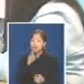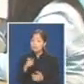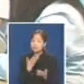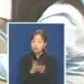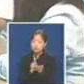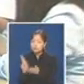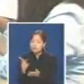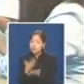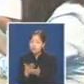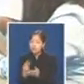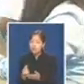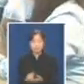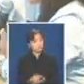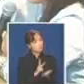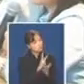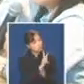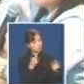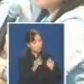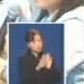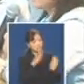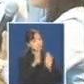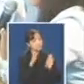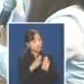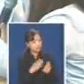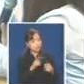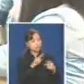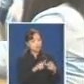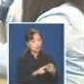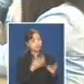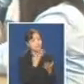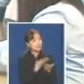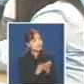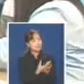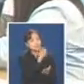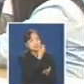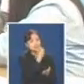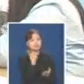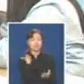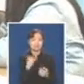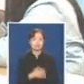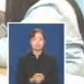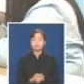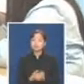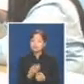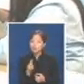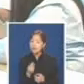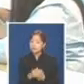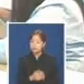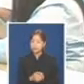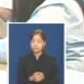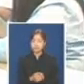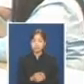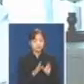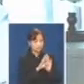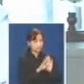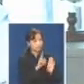าเทอมและค่าครองชีพค่ะ ค่าเทอมและค่าครองชีพนะคะค่าเทอมเท่าไหร่แล้วค่าครองชีพต่อเดือนเท่าไหร่คะ ค่าเทอม